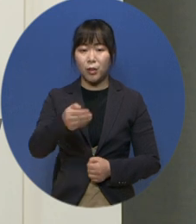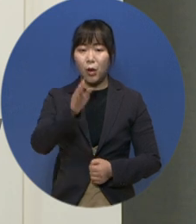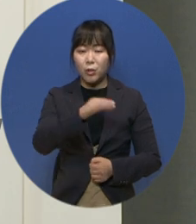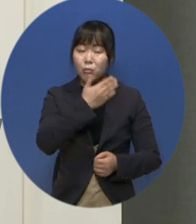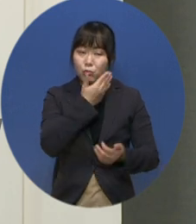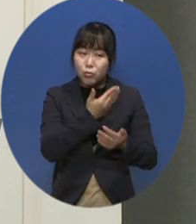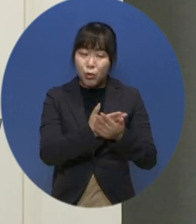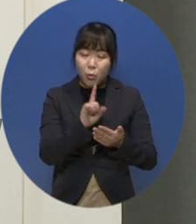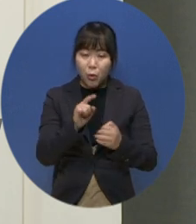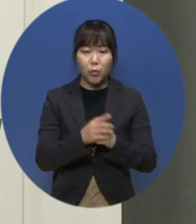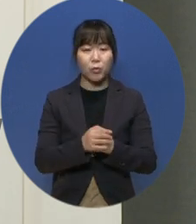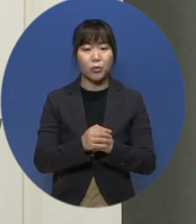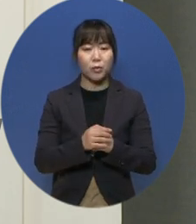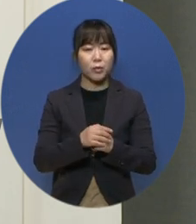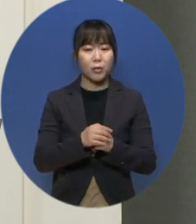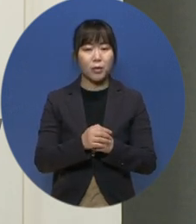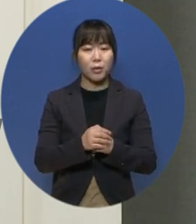거는